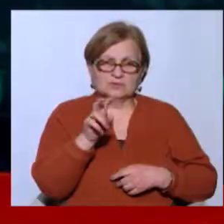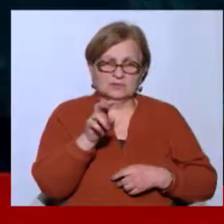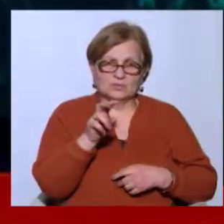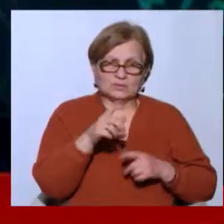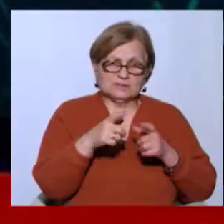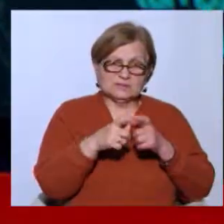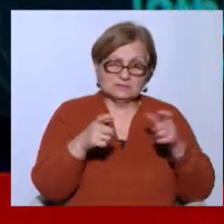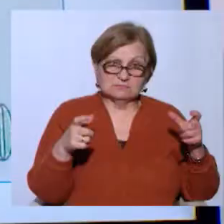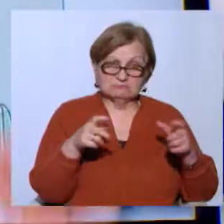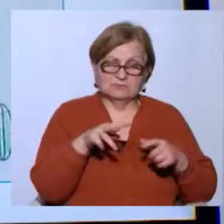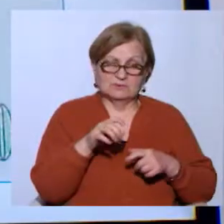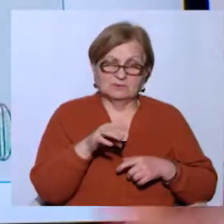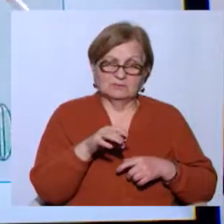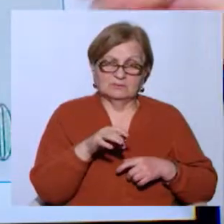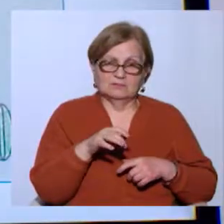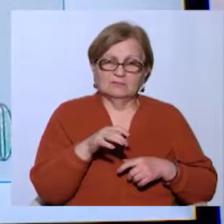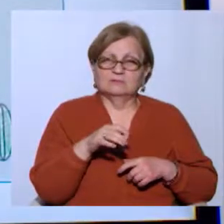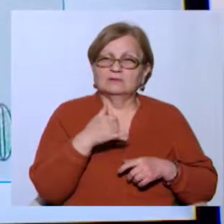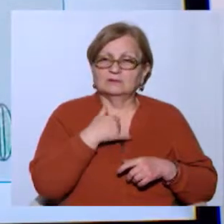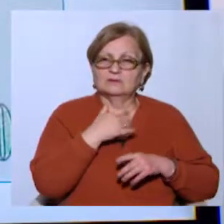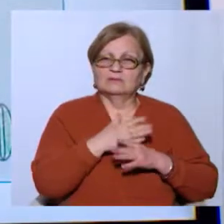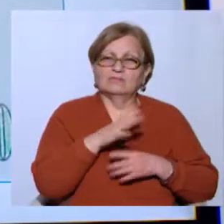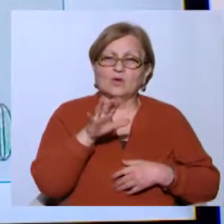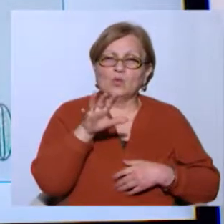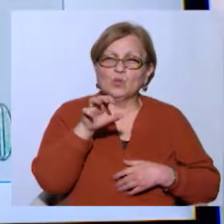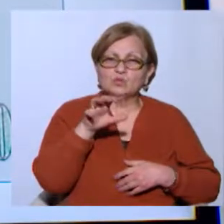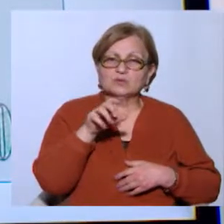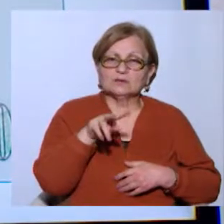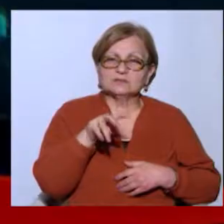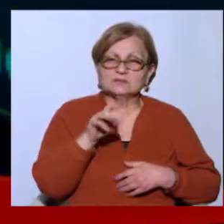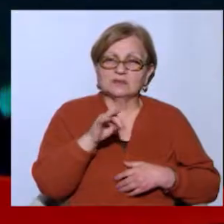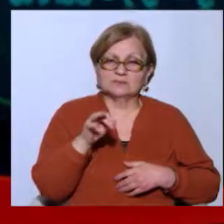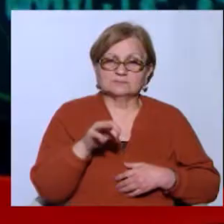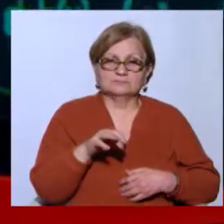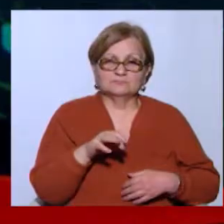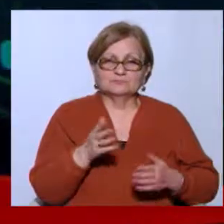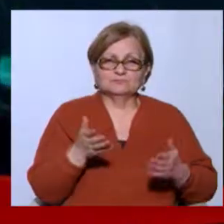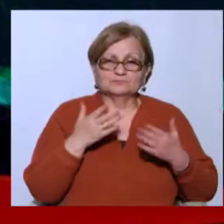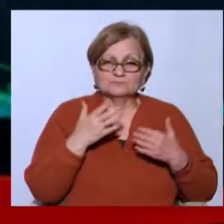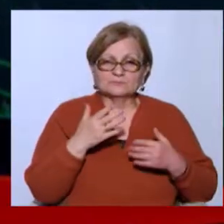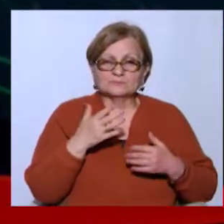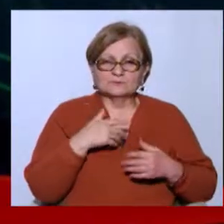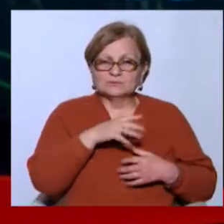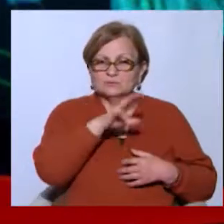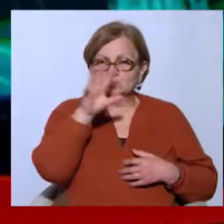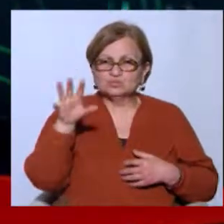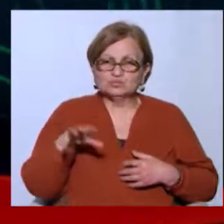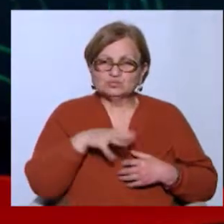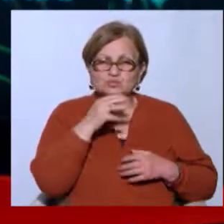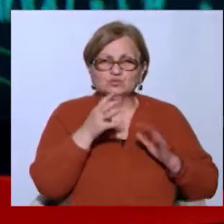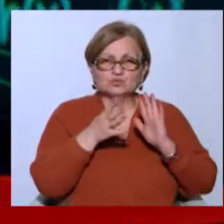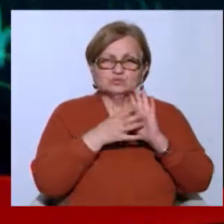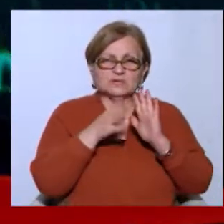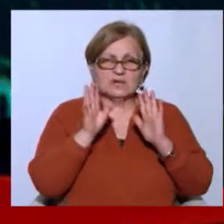200 ლარიანები და გვაქვს 500 ლარიანებიც. ესე იგი, გამოდის რომ ჩვენ სულ ქაღალდის ფული ქონდა 9